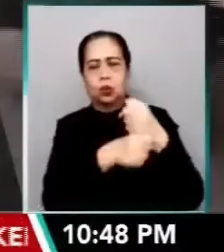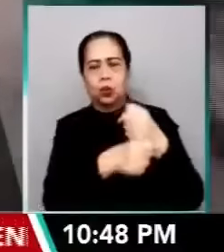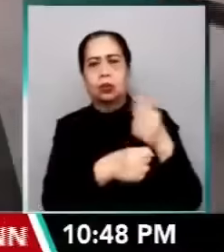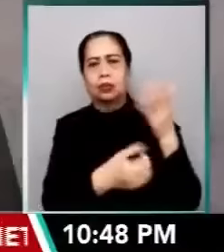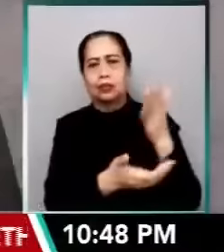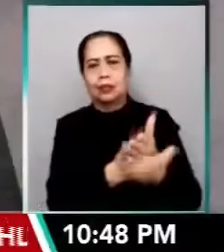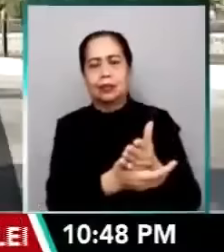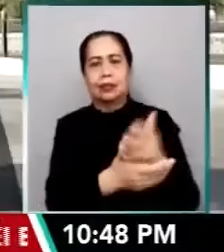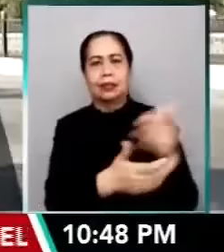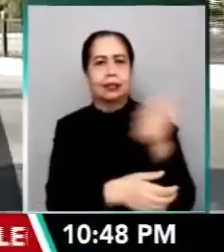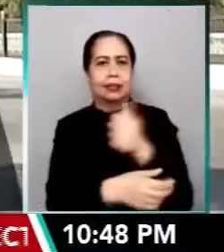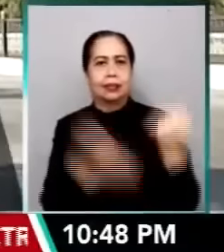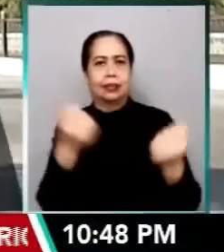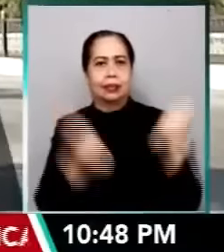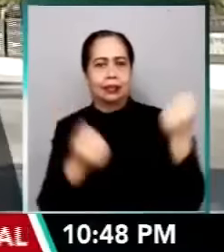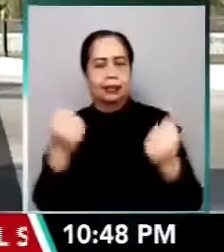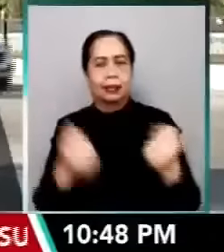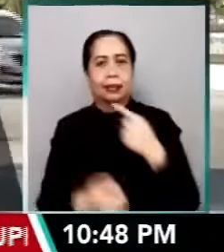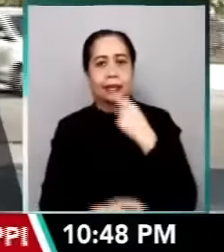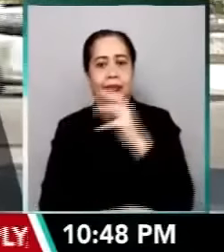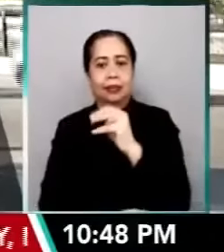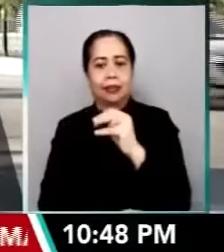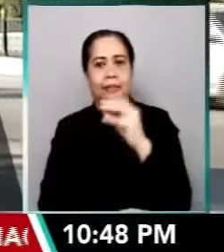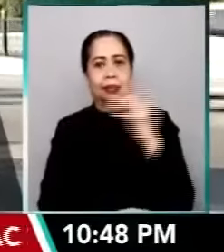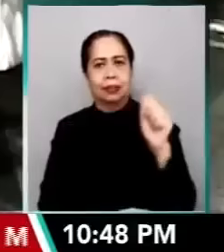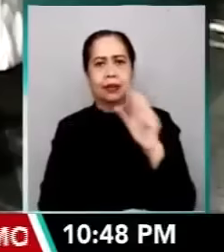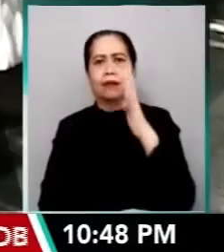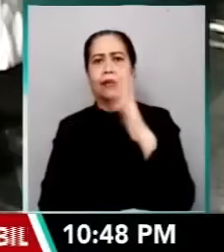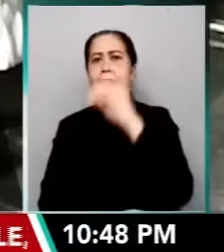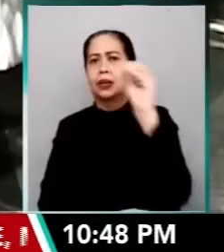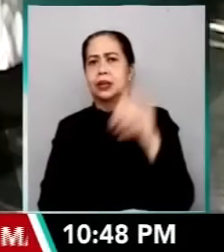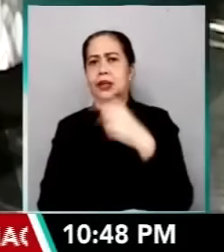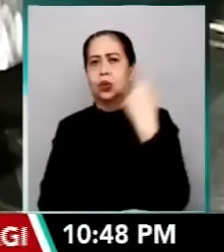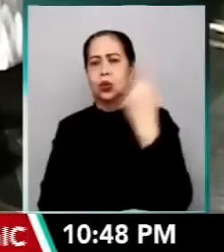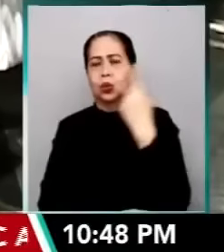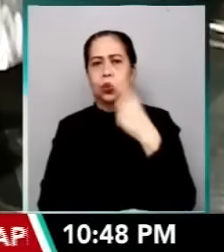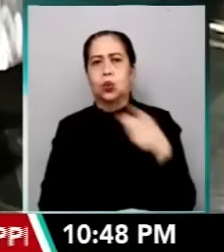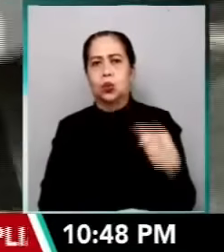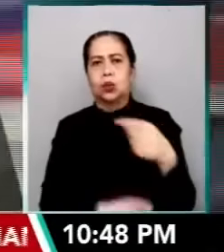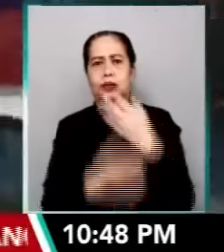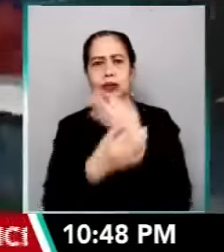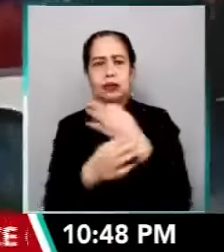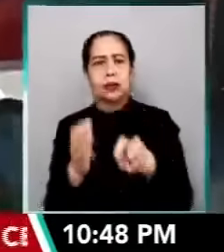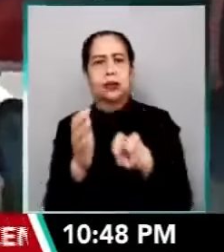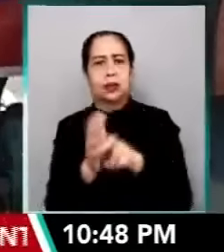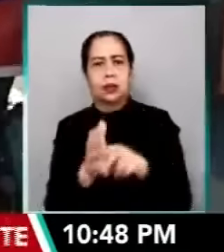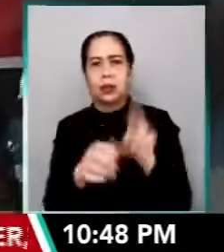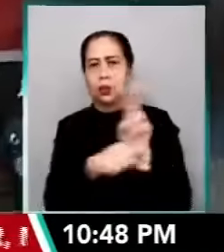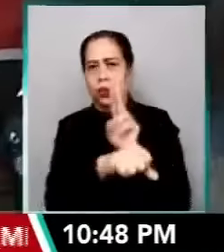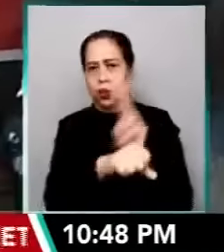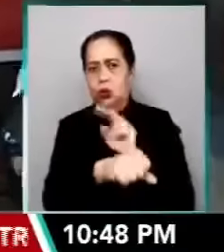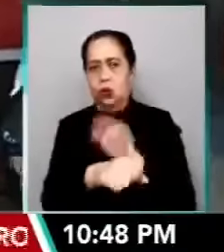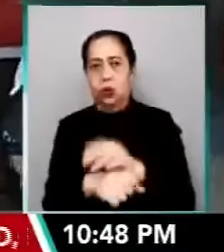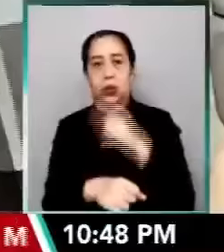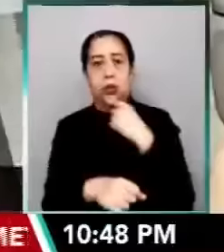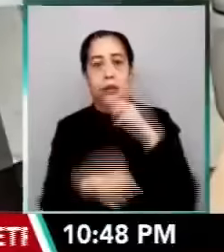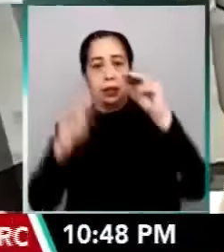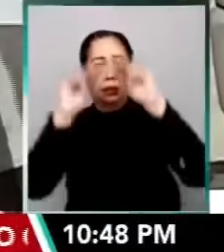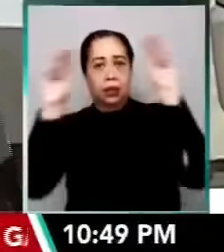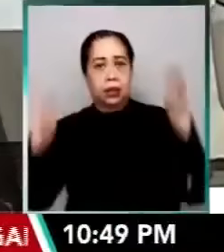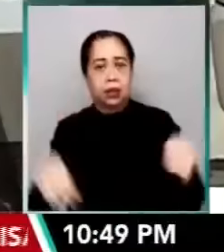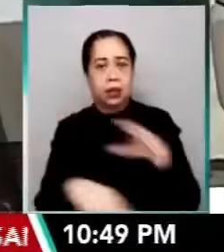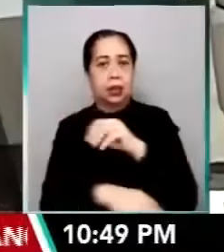ng MMDA, 5% lang ng mga inihanda nilang sasakyan para sa libreng sakay ang nagamit. Sabi ng Malacanang at MMDA,